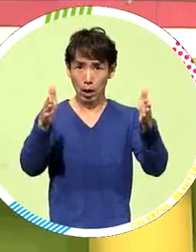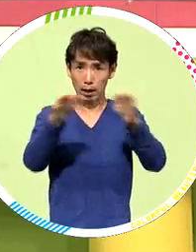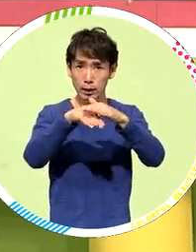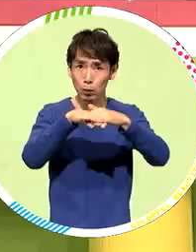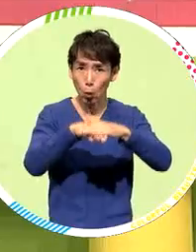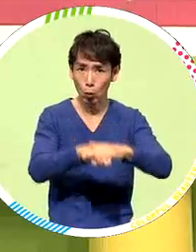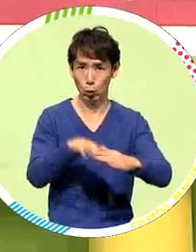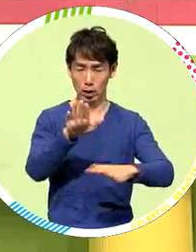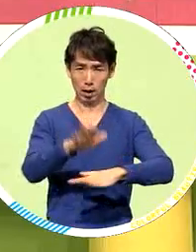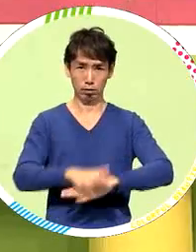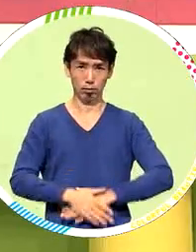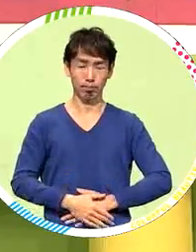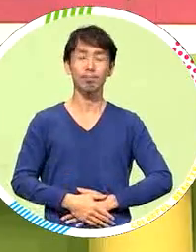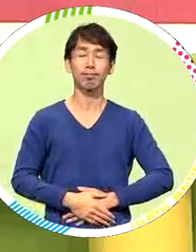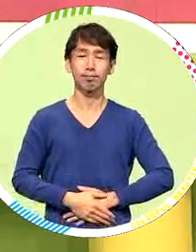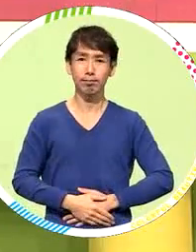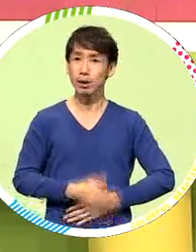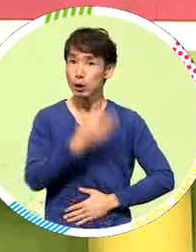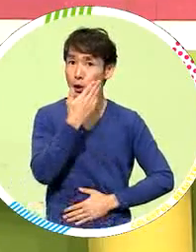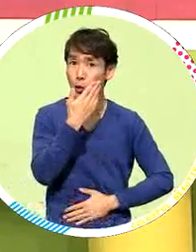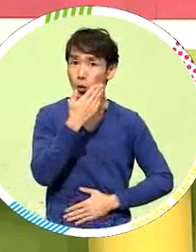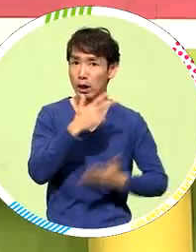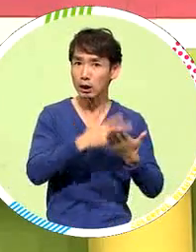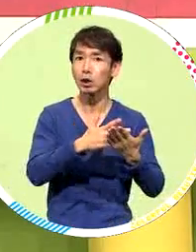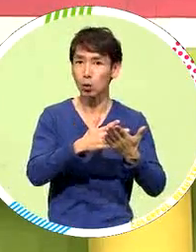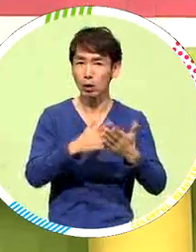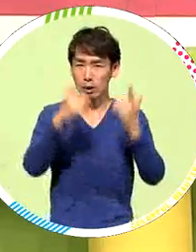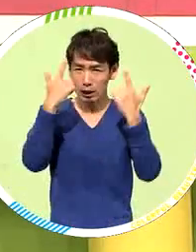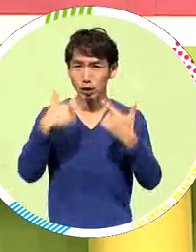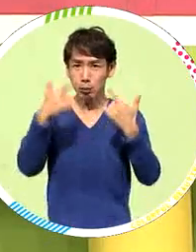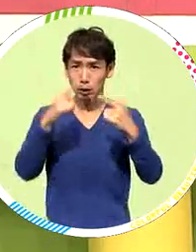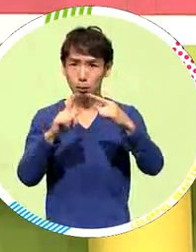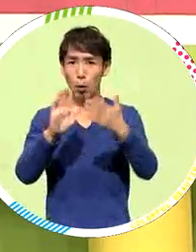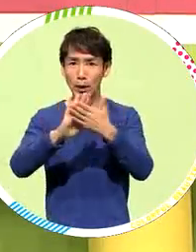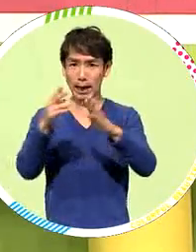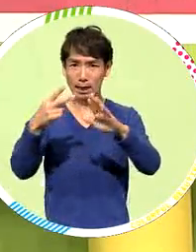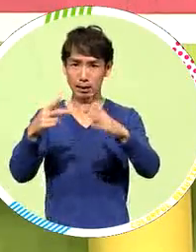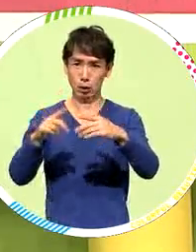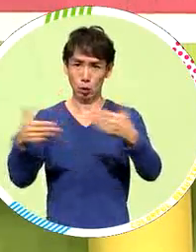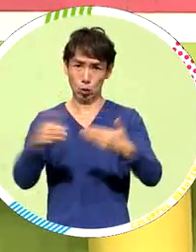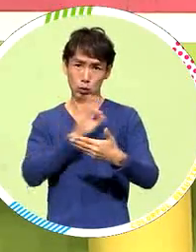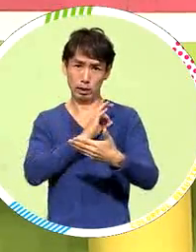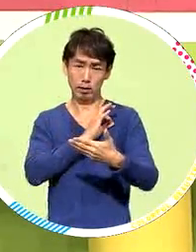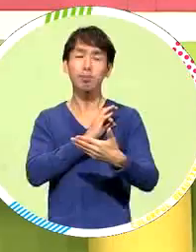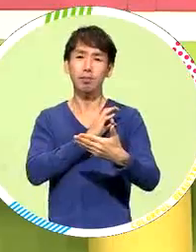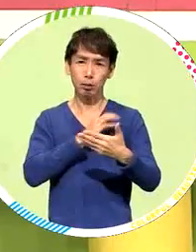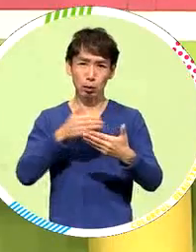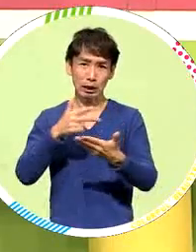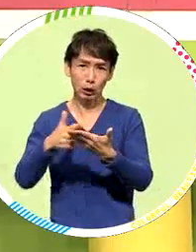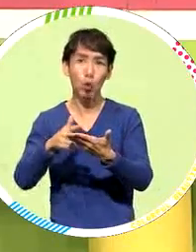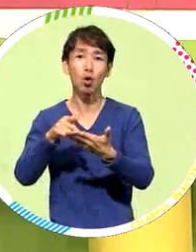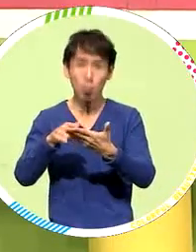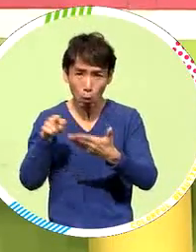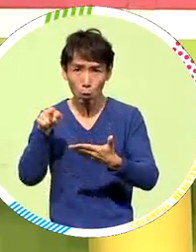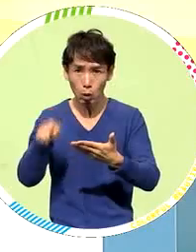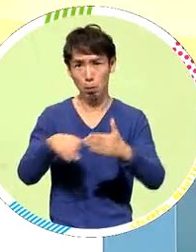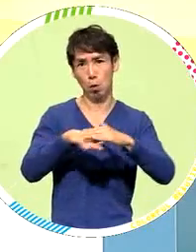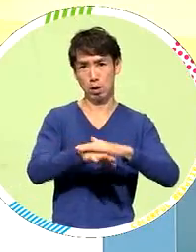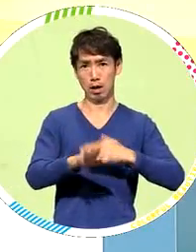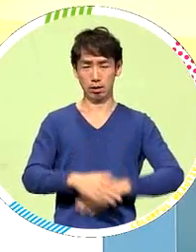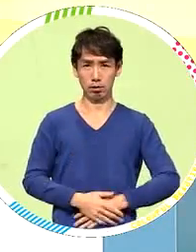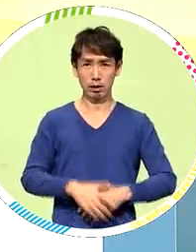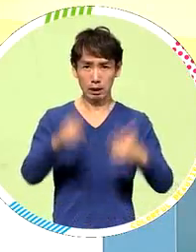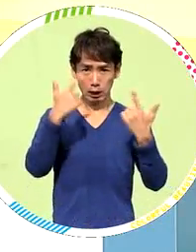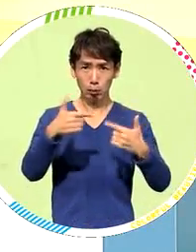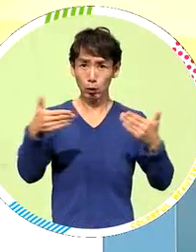に貴重な士郎はもちろん日常業務で作成した様々な文書もその対象となっているんですね爺は今日はい